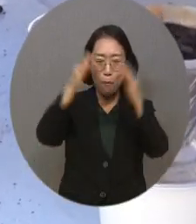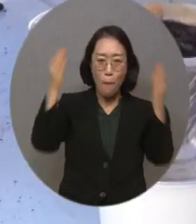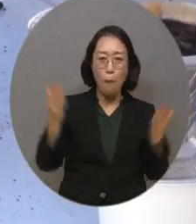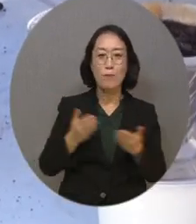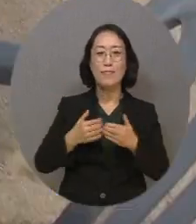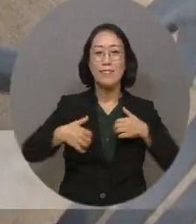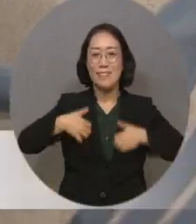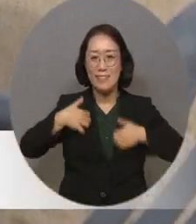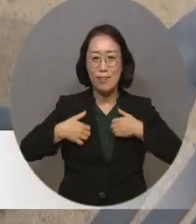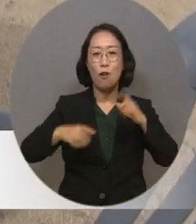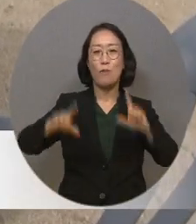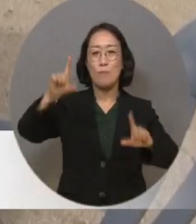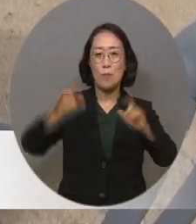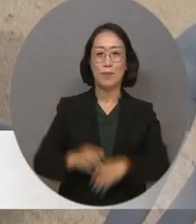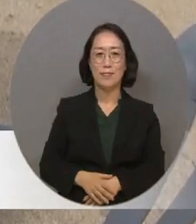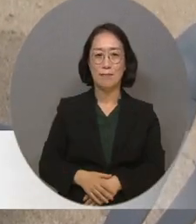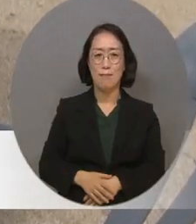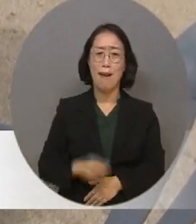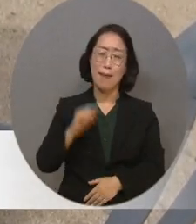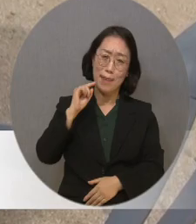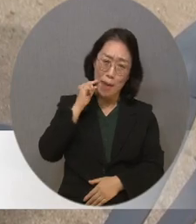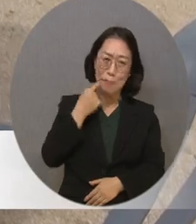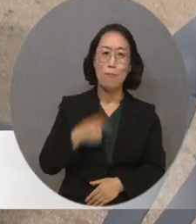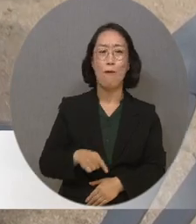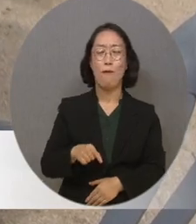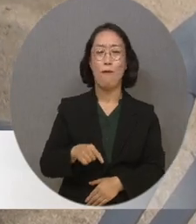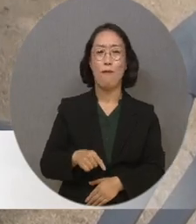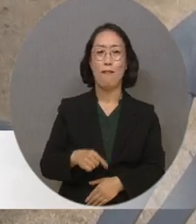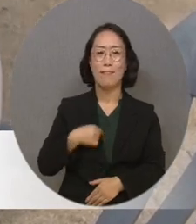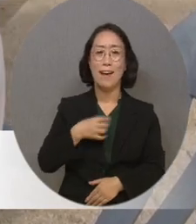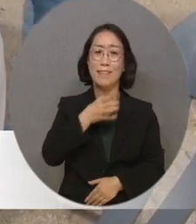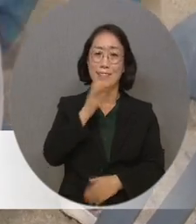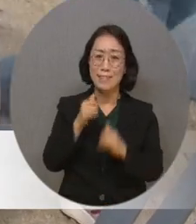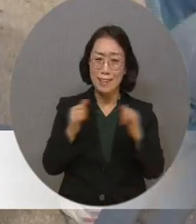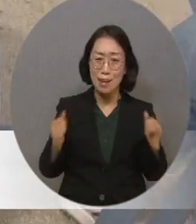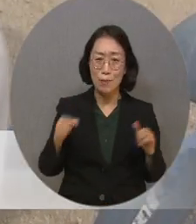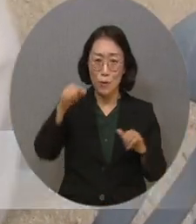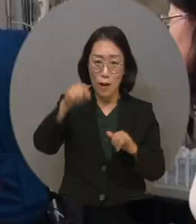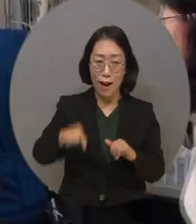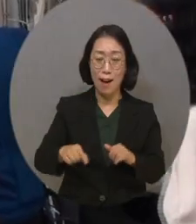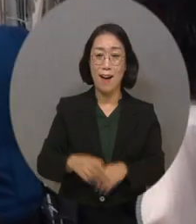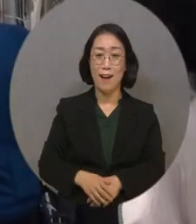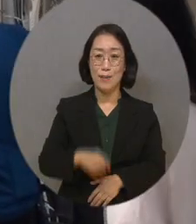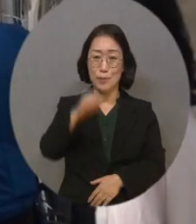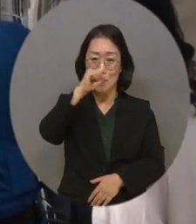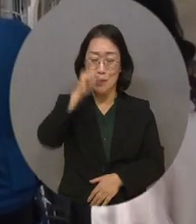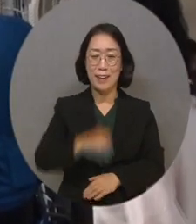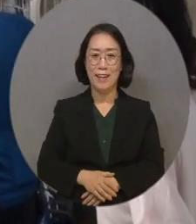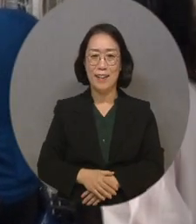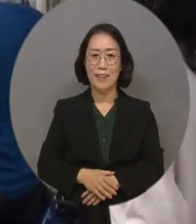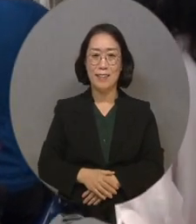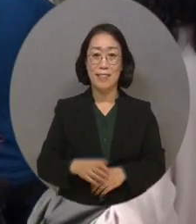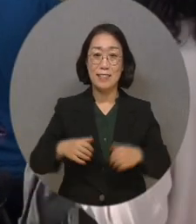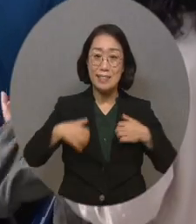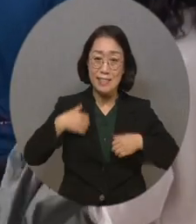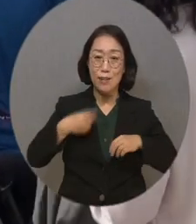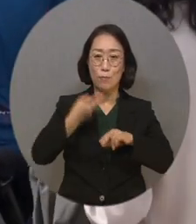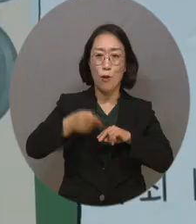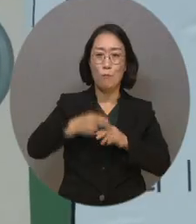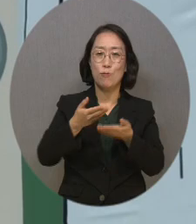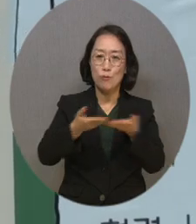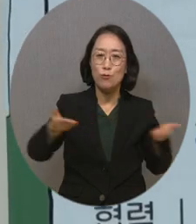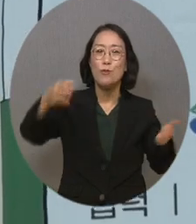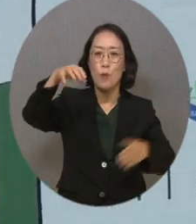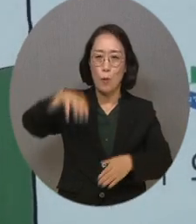즐거움이 되었습니다. 예뻐요. 얼마나 힘들고 힘들어. 이거 나오니까 그래. 즐거움을 선물하는 평생학습